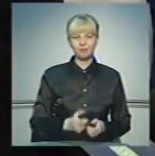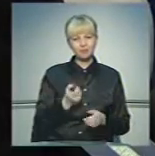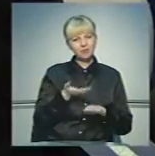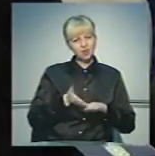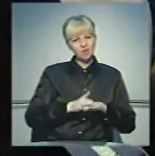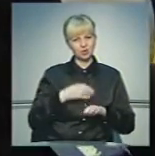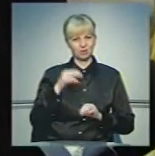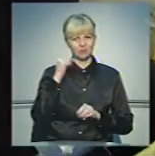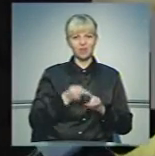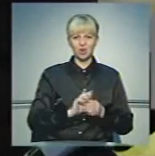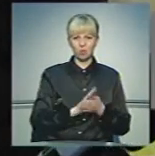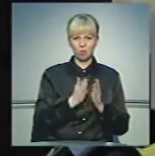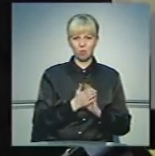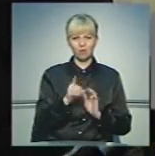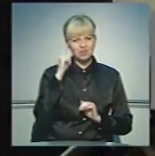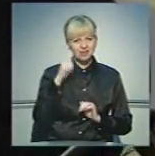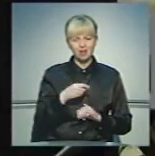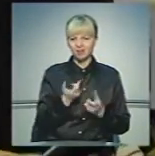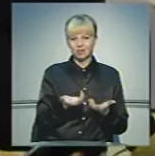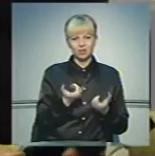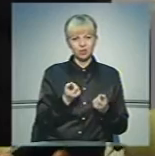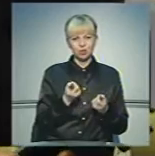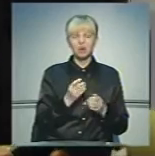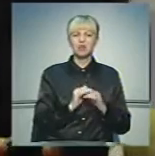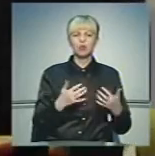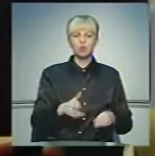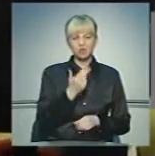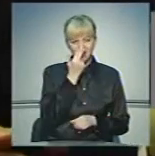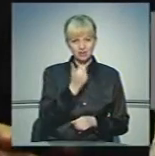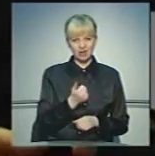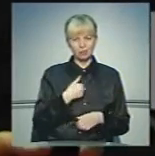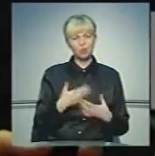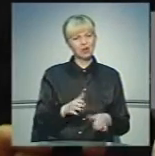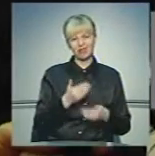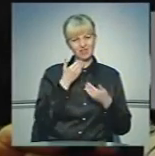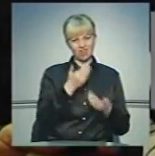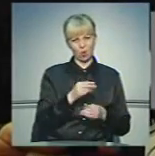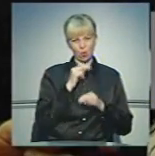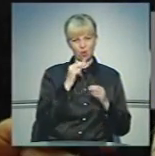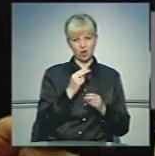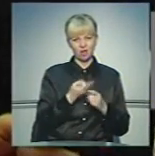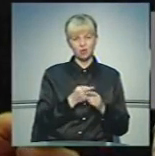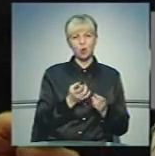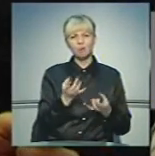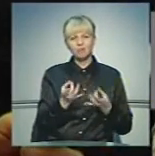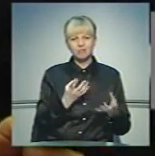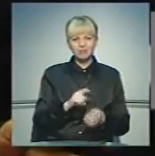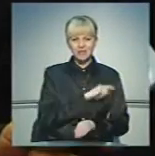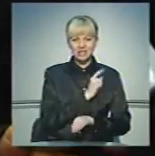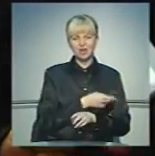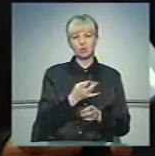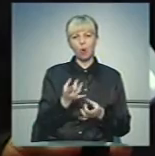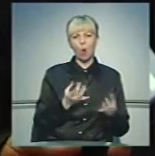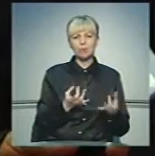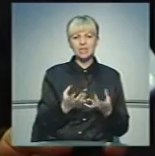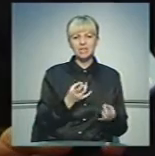нам навчатися в таких умовах, ви знаєте, трошки. Так, ну діти вже звикли, ми вже так не звертаємо уваги, якщо такі обстріли сильні. Ну